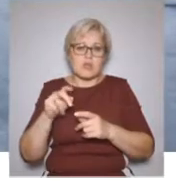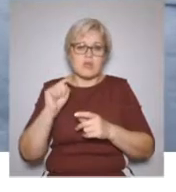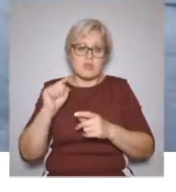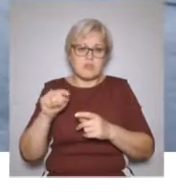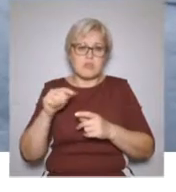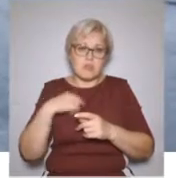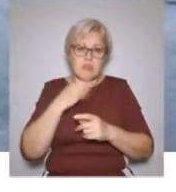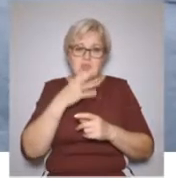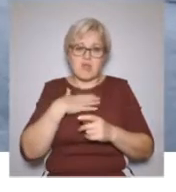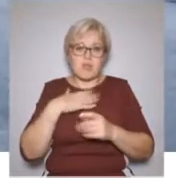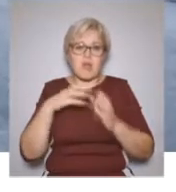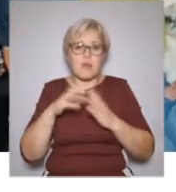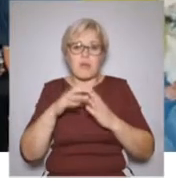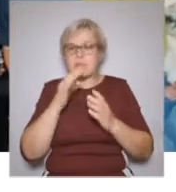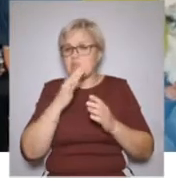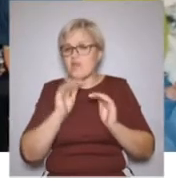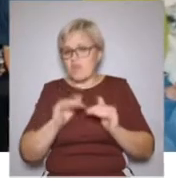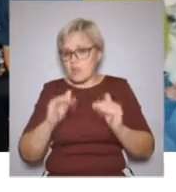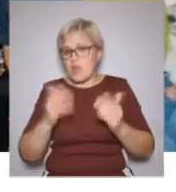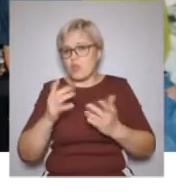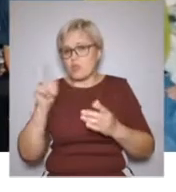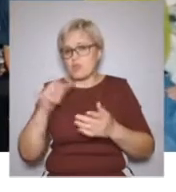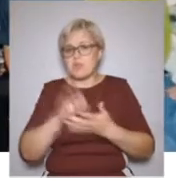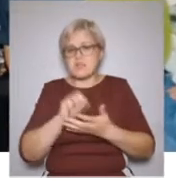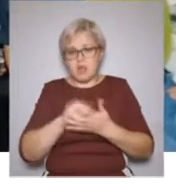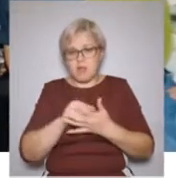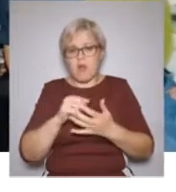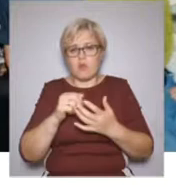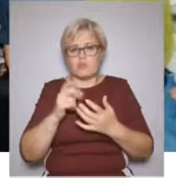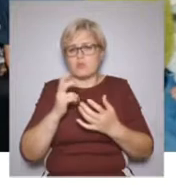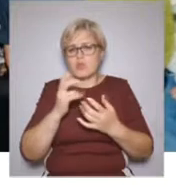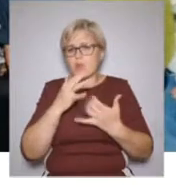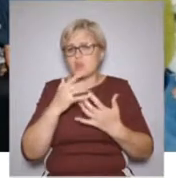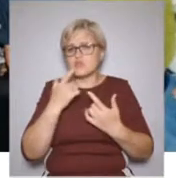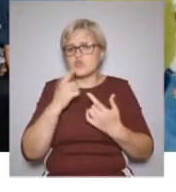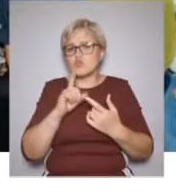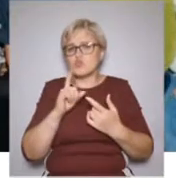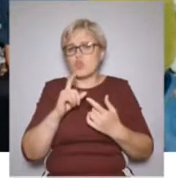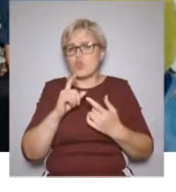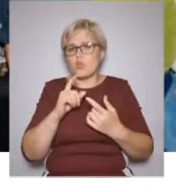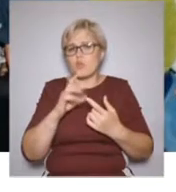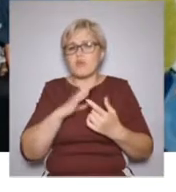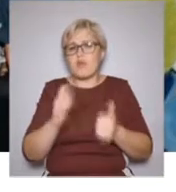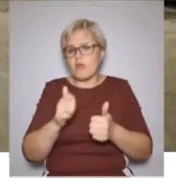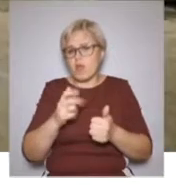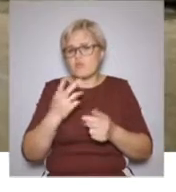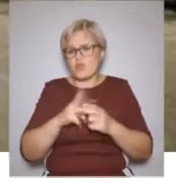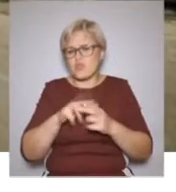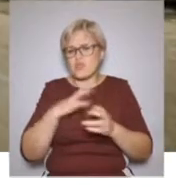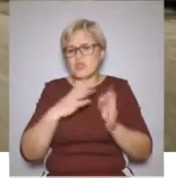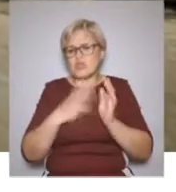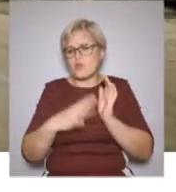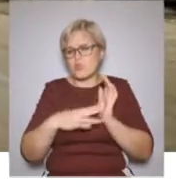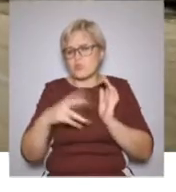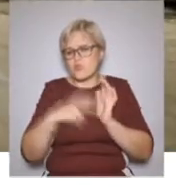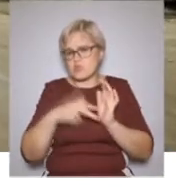год мы ходили смотреть олимпийские игры наша часть поселка свет отключения